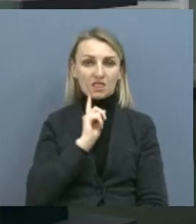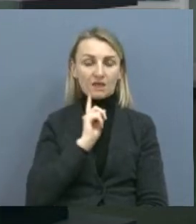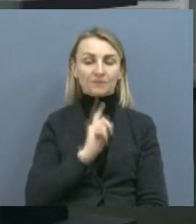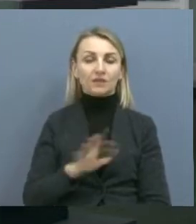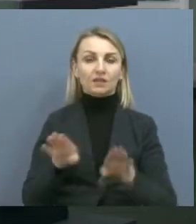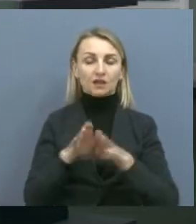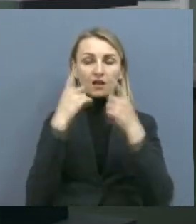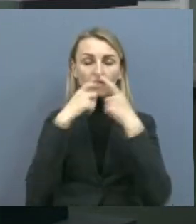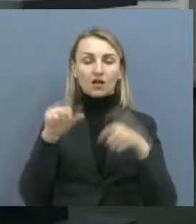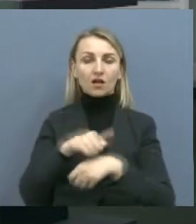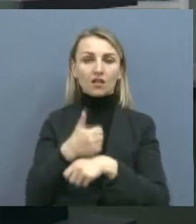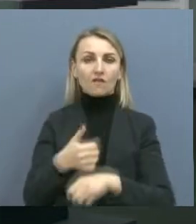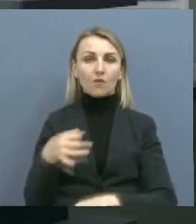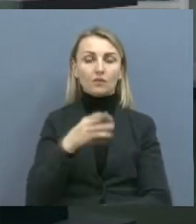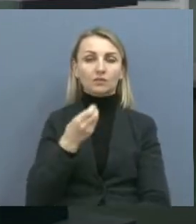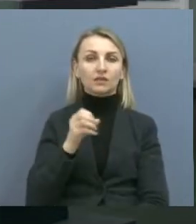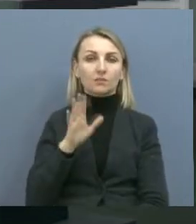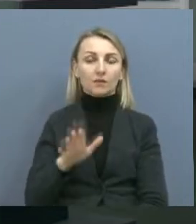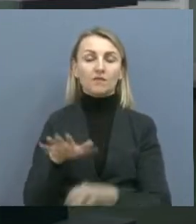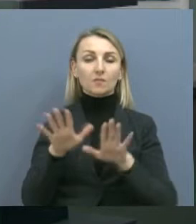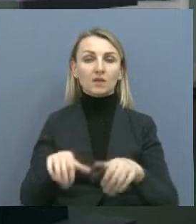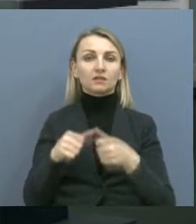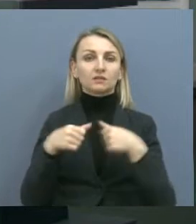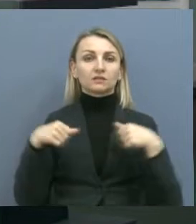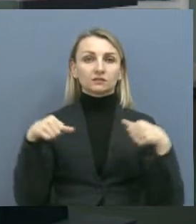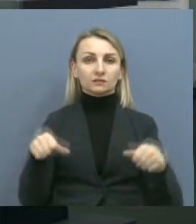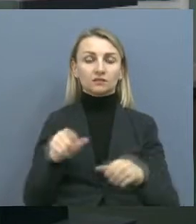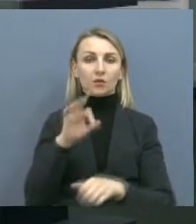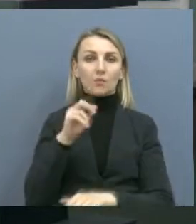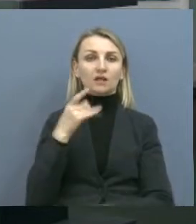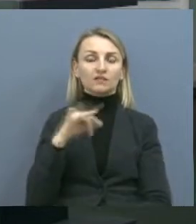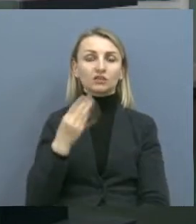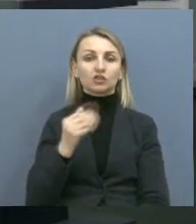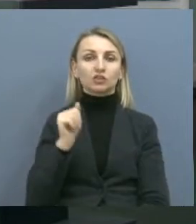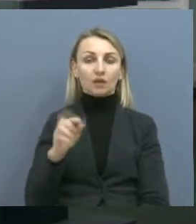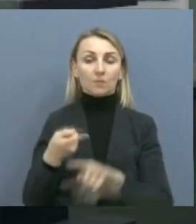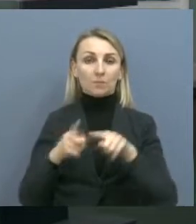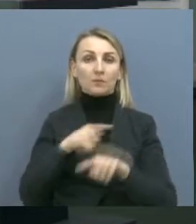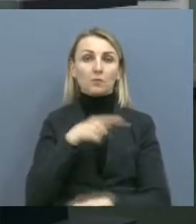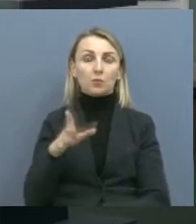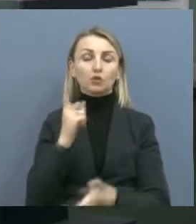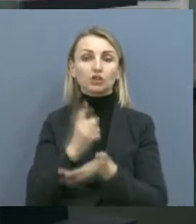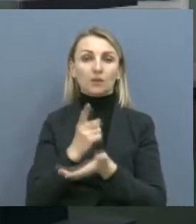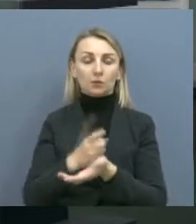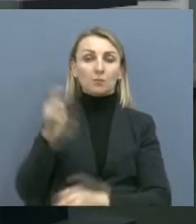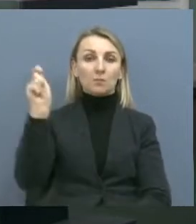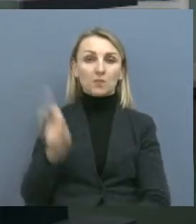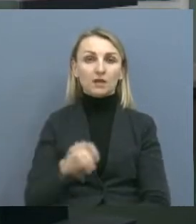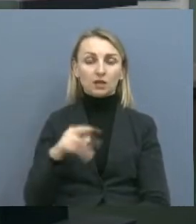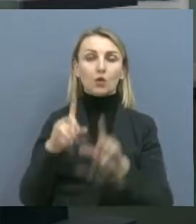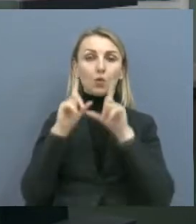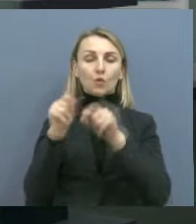этом заявил аким области Ермек Маржикпаев в ходе заседания оперативного штаба. На этот период будет запрещен въезд и выезд